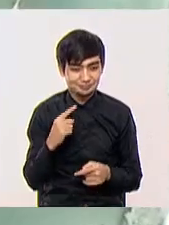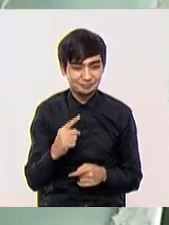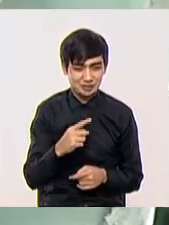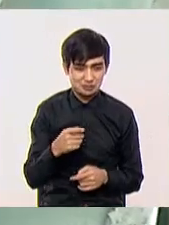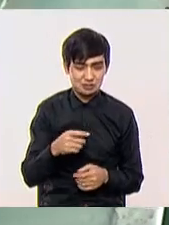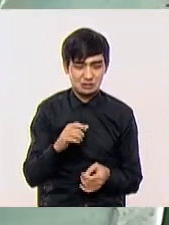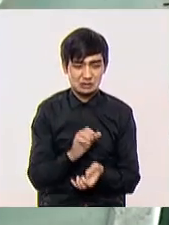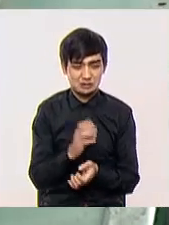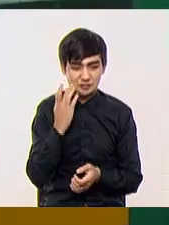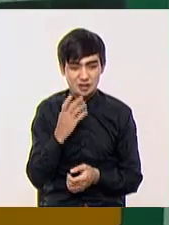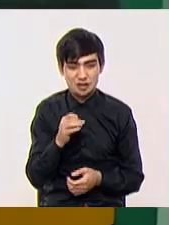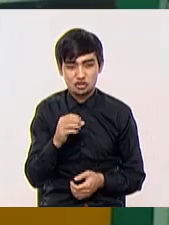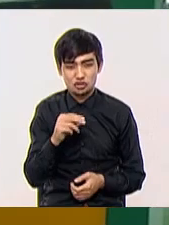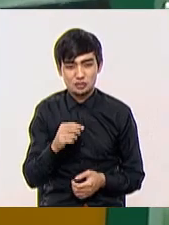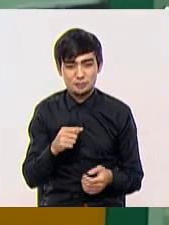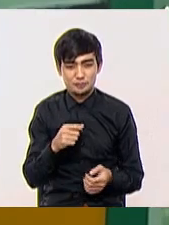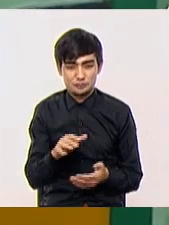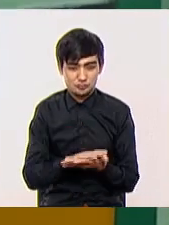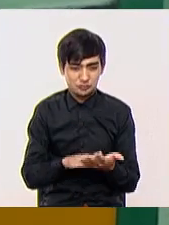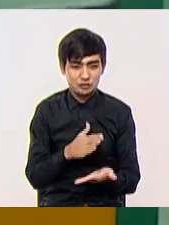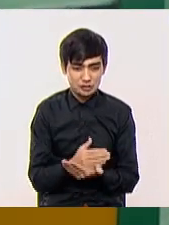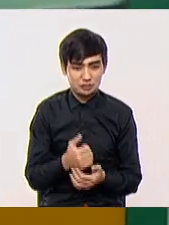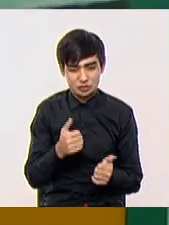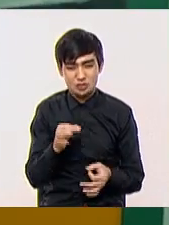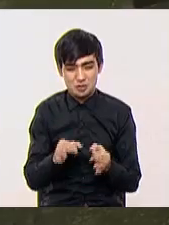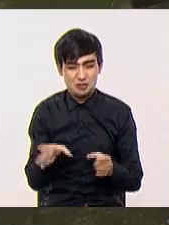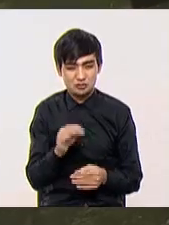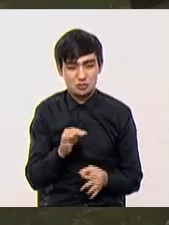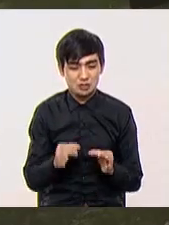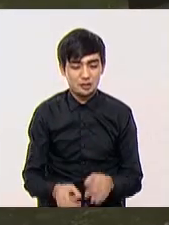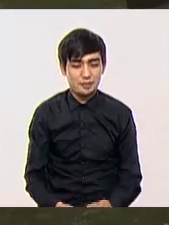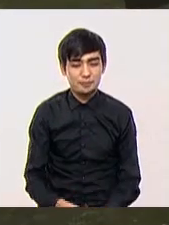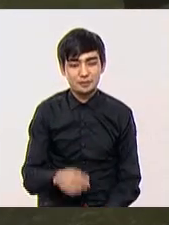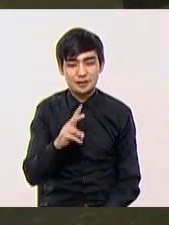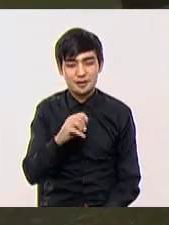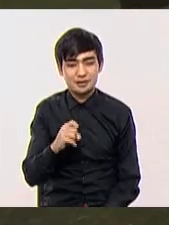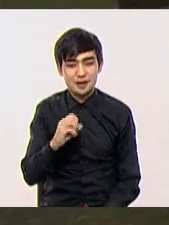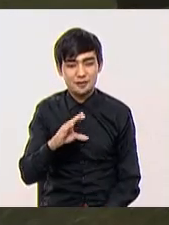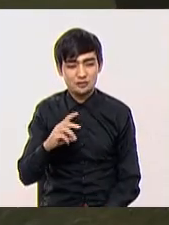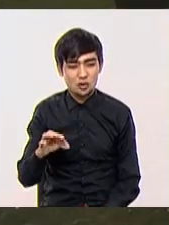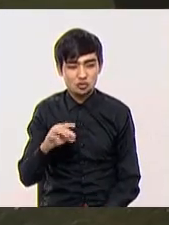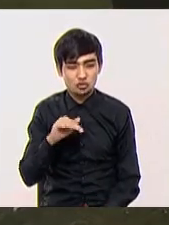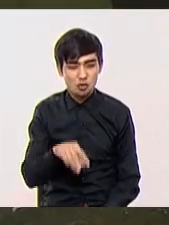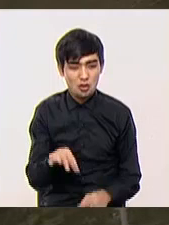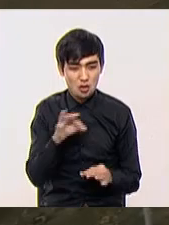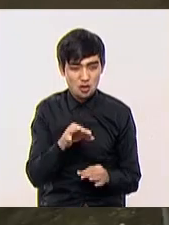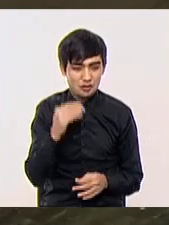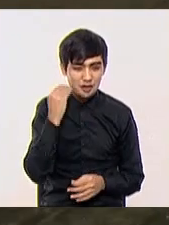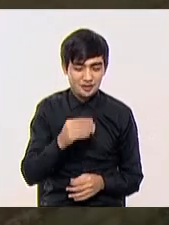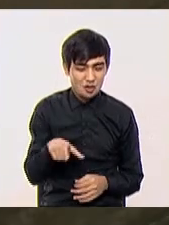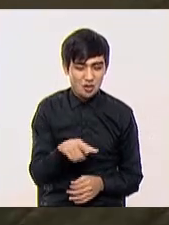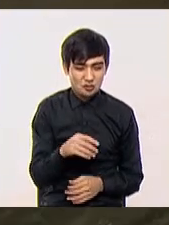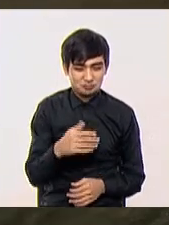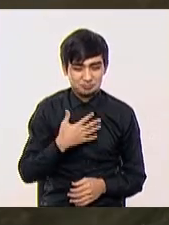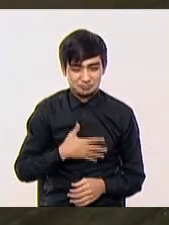тазалайды, қалған жолды тазаламайды. Тазаланады, істелінеді. Нормально бәрі. Ал Қазавтожол компаниясының мамандары жолдың сапасы сын